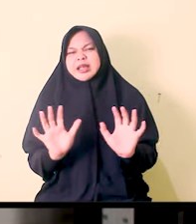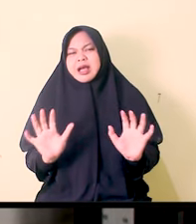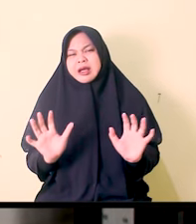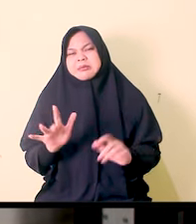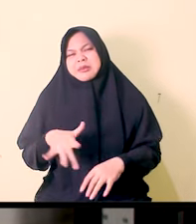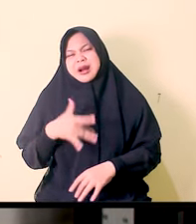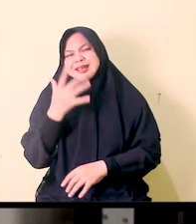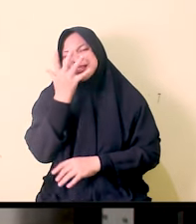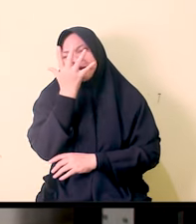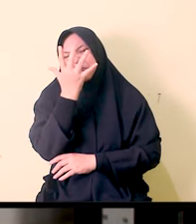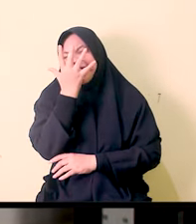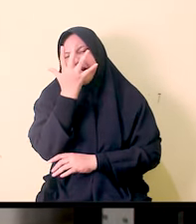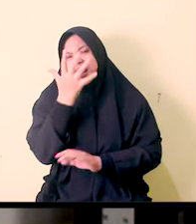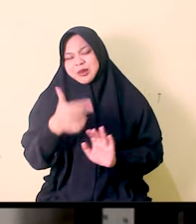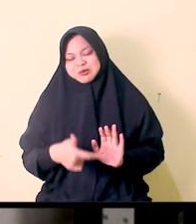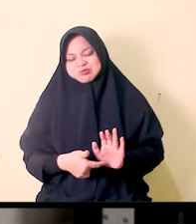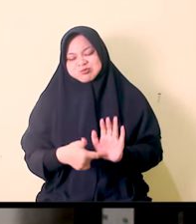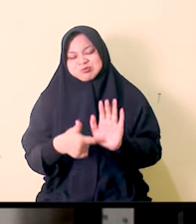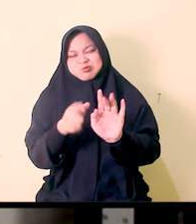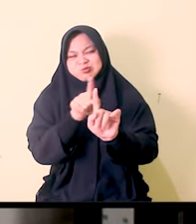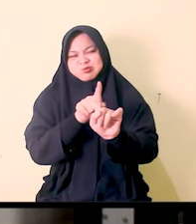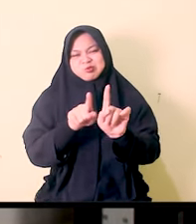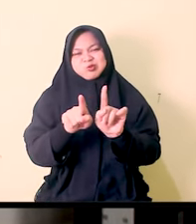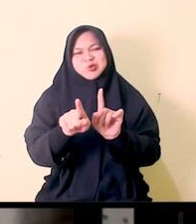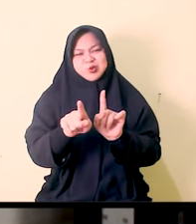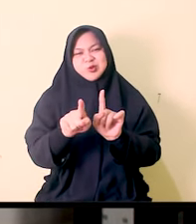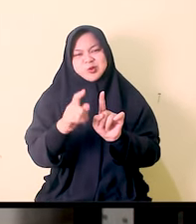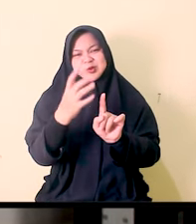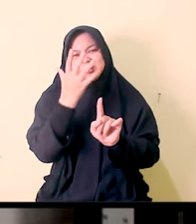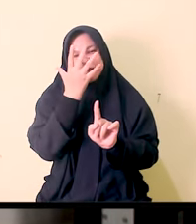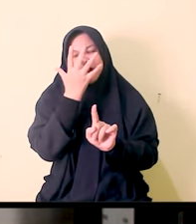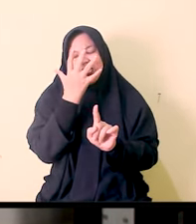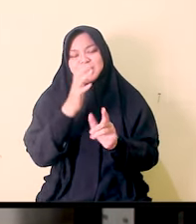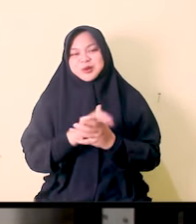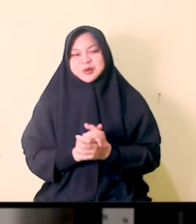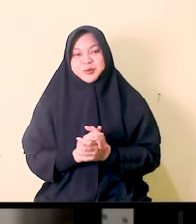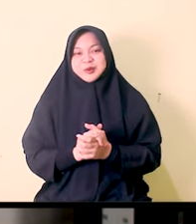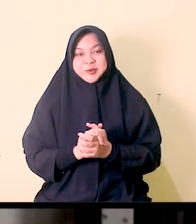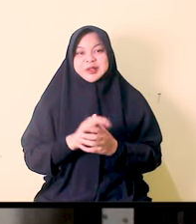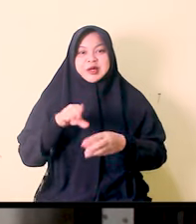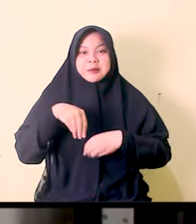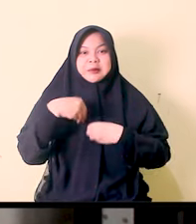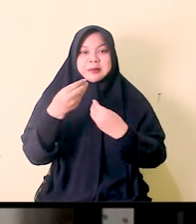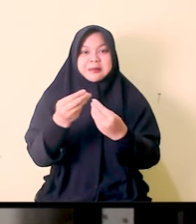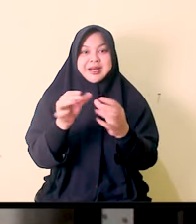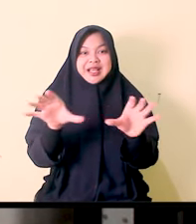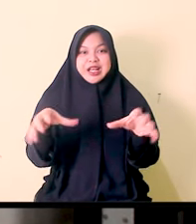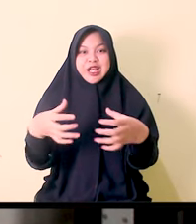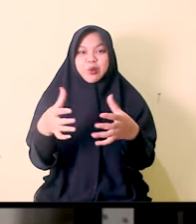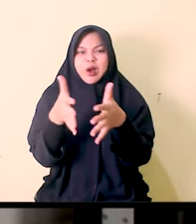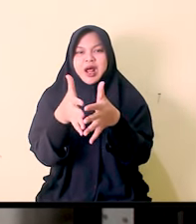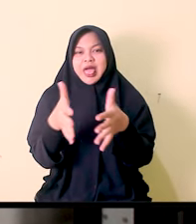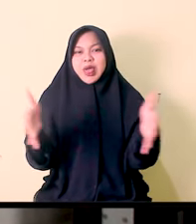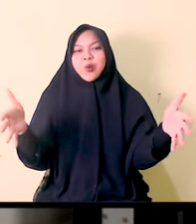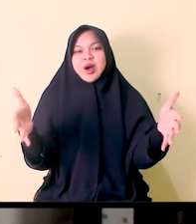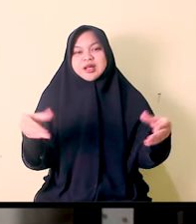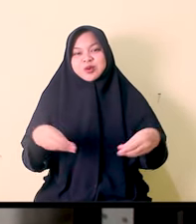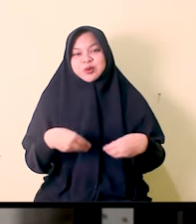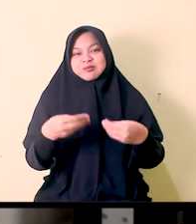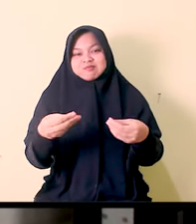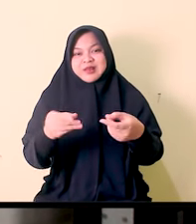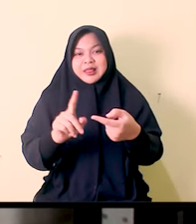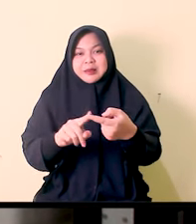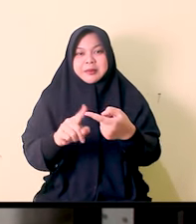Sementara saya sudah memberikan ruang dan seluas-luasnya untuk teman-teman kdd untuk bisa tampil di depan mengawali acara